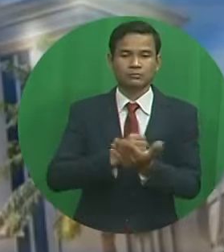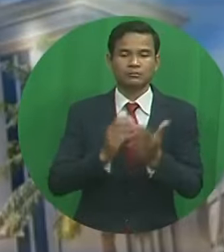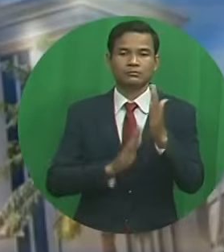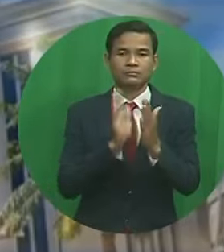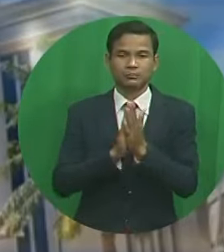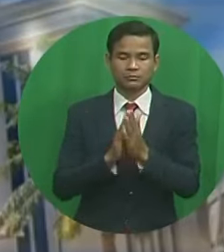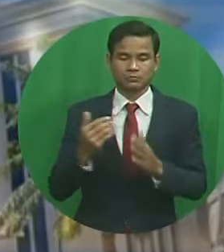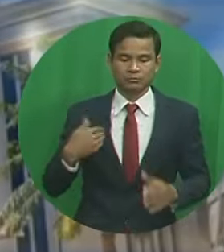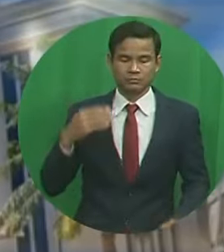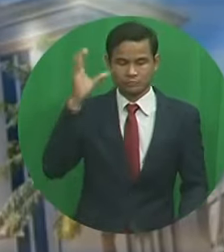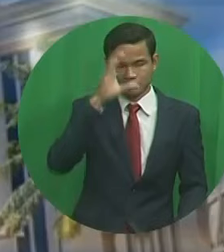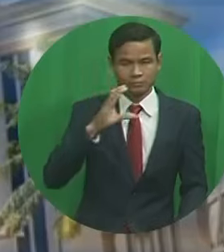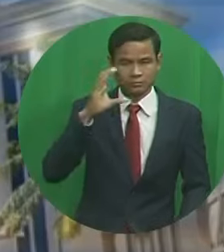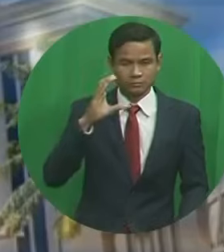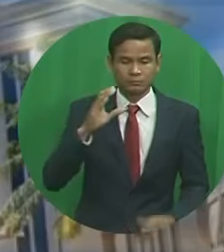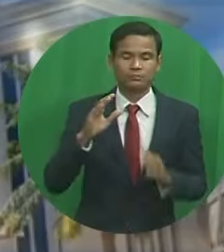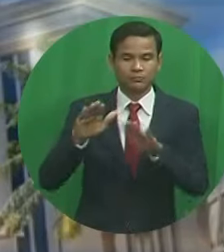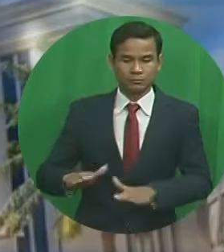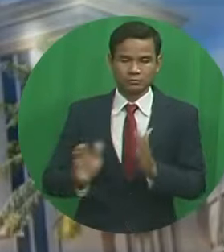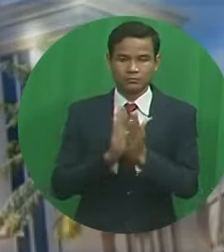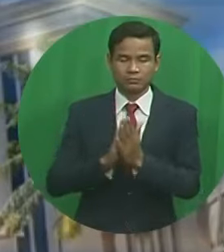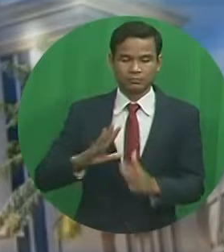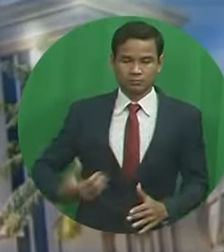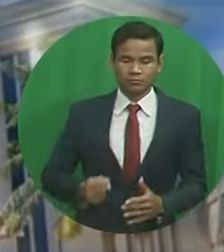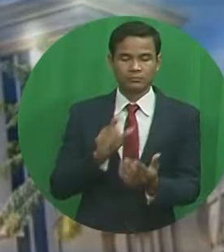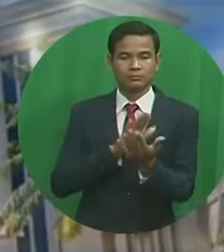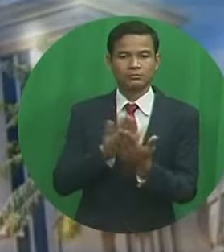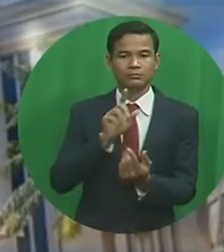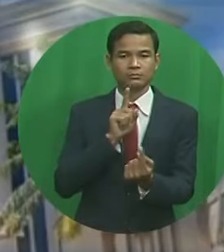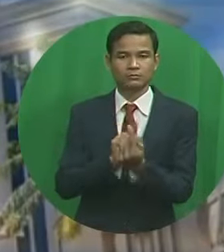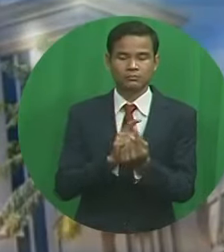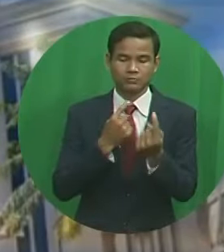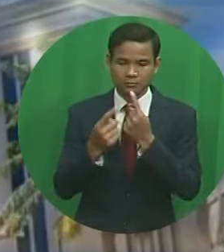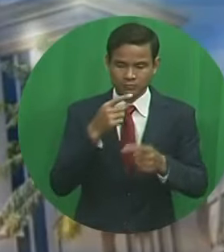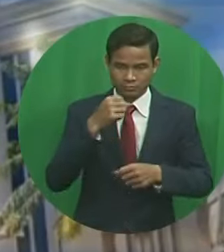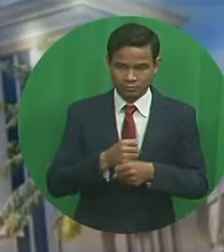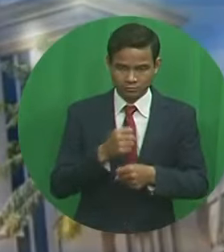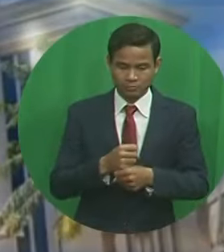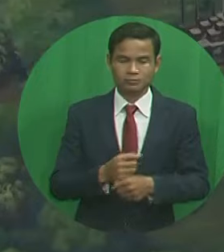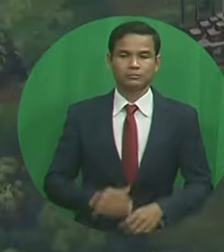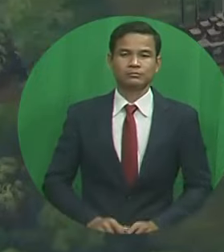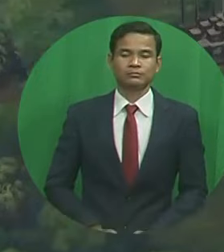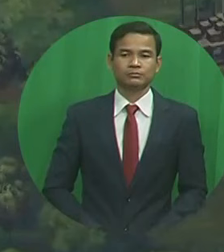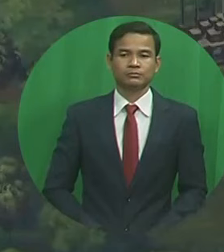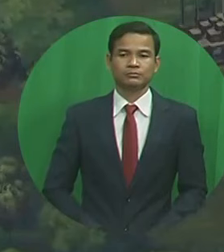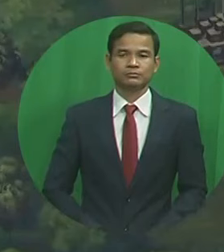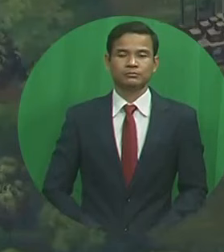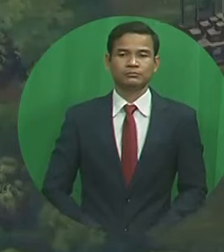អេមីរ៉ាតអារ៉ាប់រួមប្រចាំកម្ពុជាចូលជួបសម្ដែងការគូសមនិងពិភាក្សាការងារ